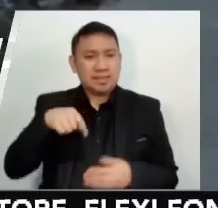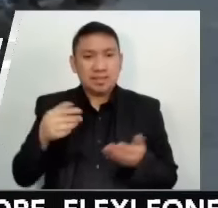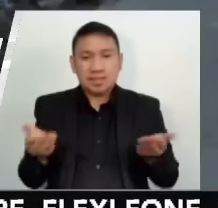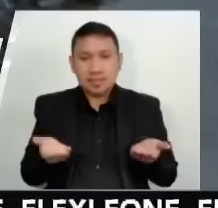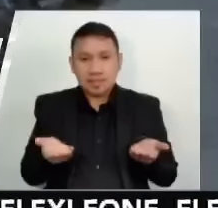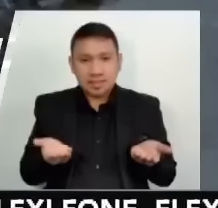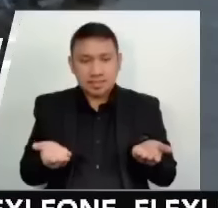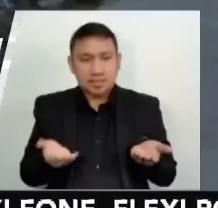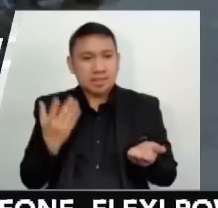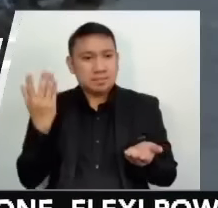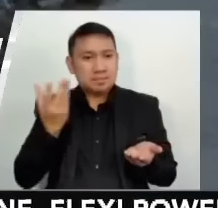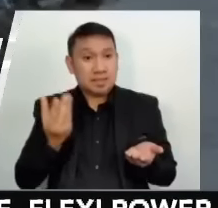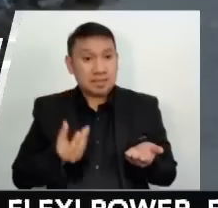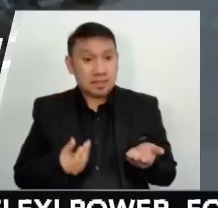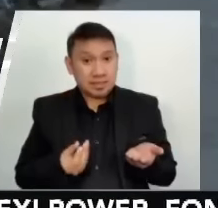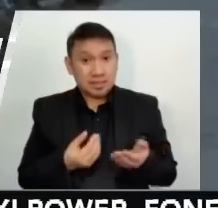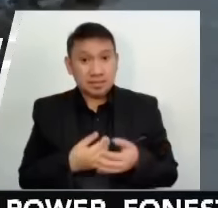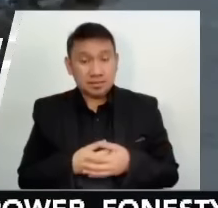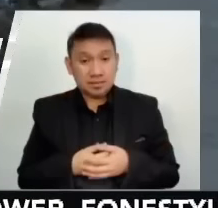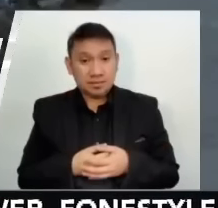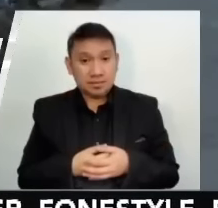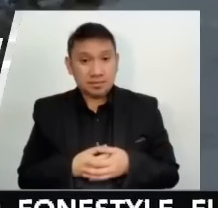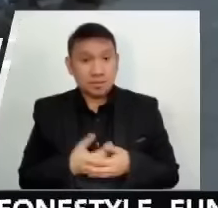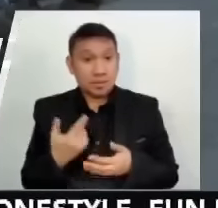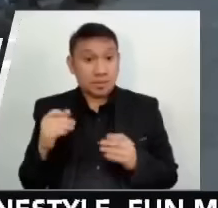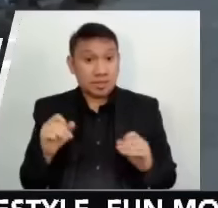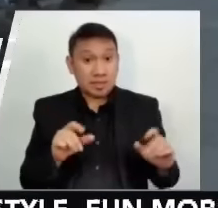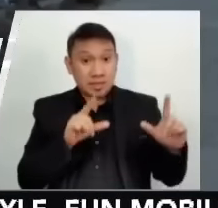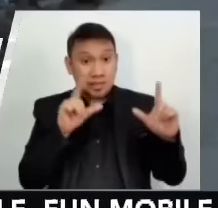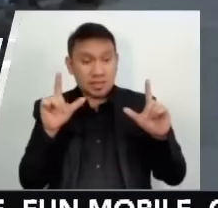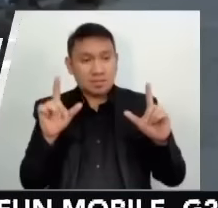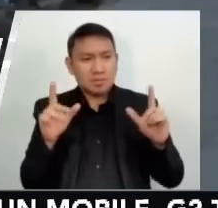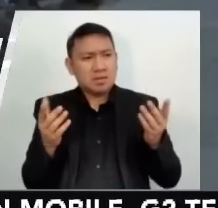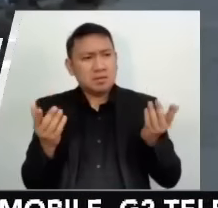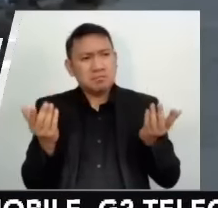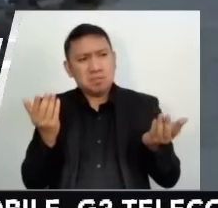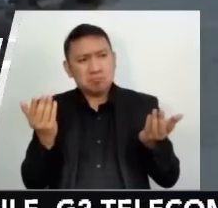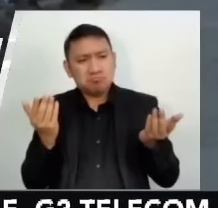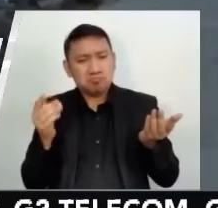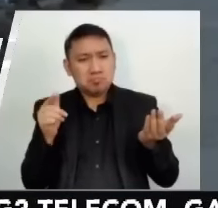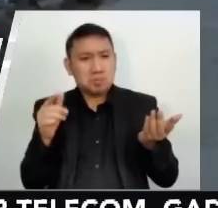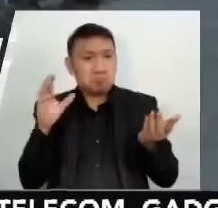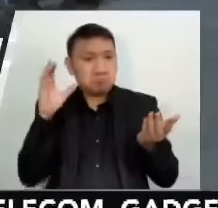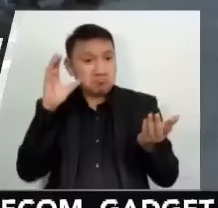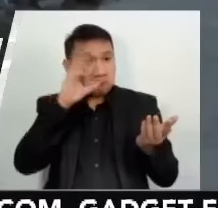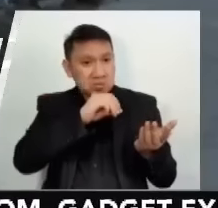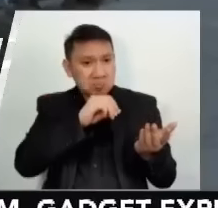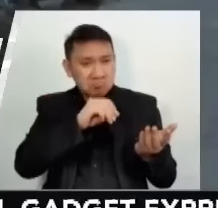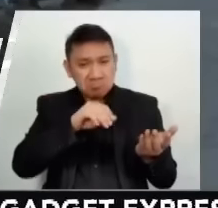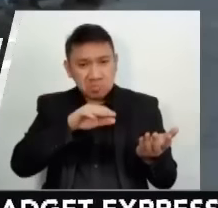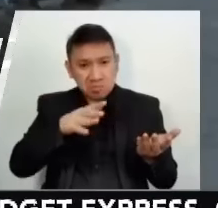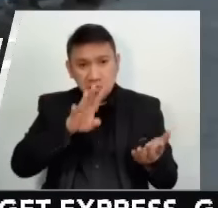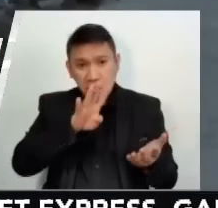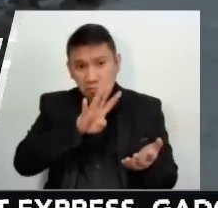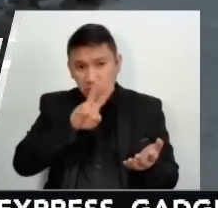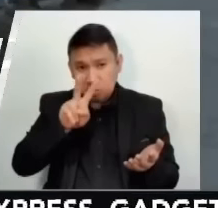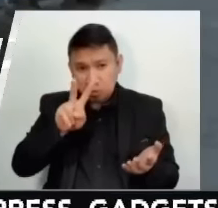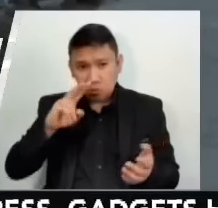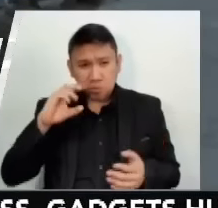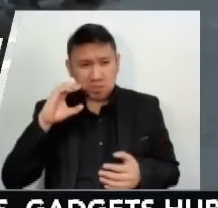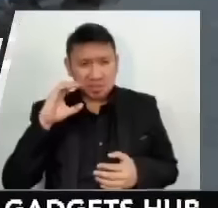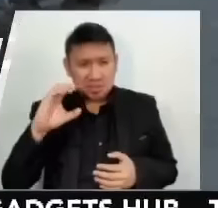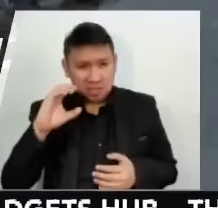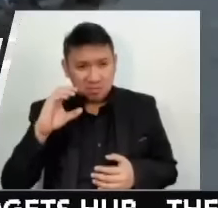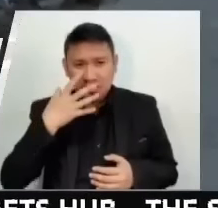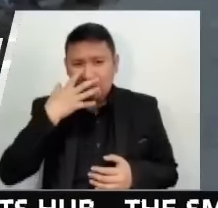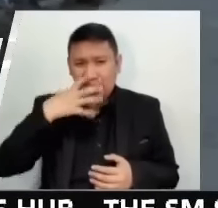Batangas City kung saan tayo nag-live sa ngayon base sa pag-asa batay sa projection nila papalo sa 42 de celsus yung heat index na